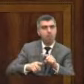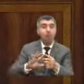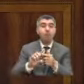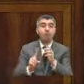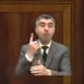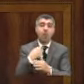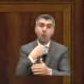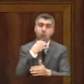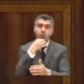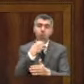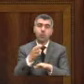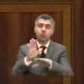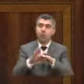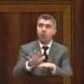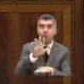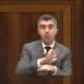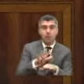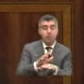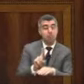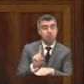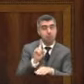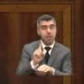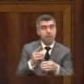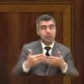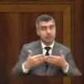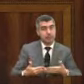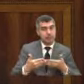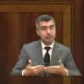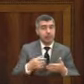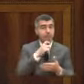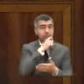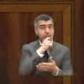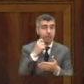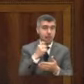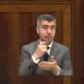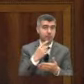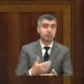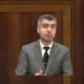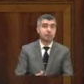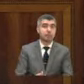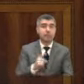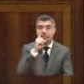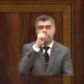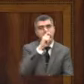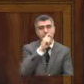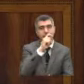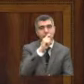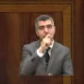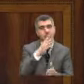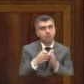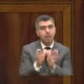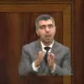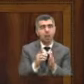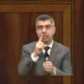هذا الشيء جميع. لكن الان شهر رمضان صعيب جدا،